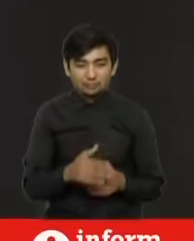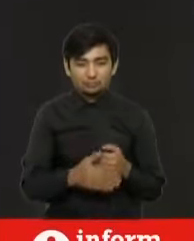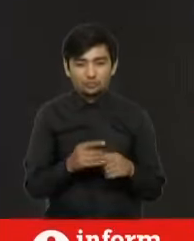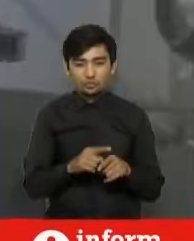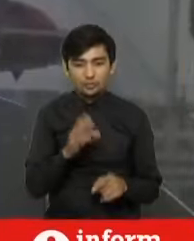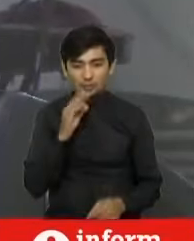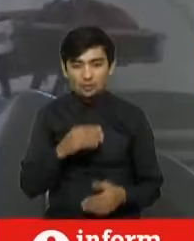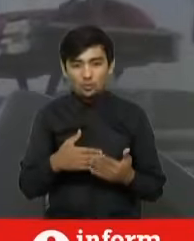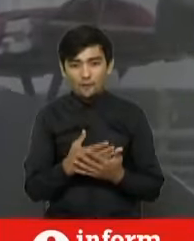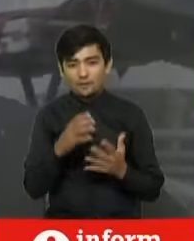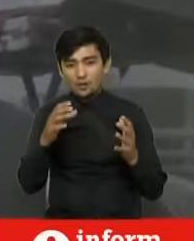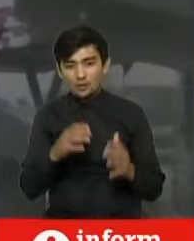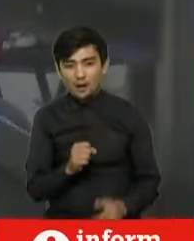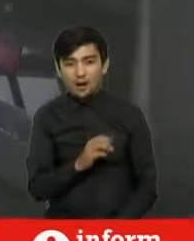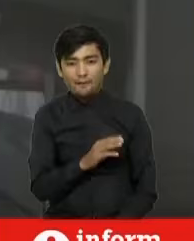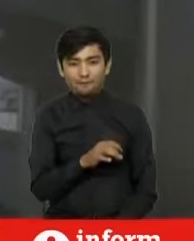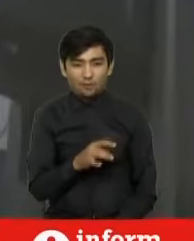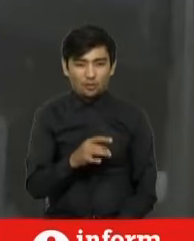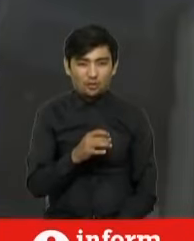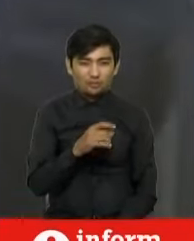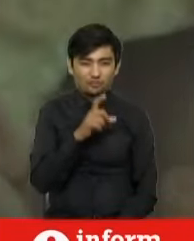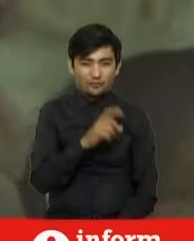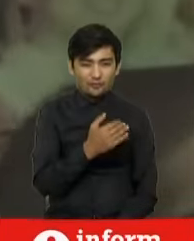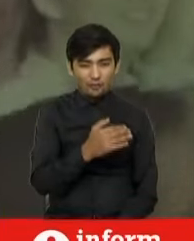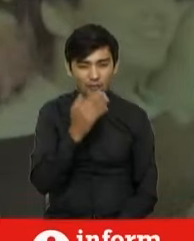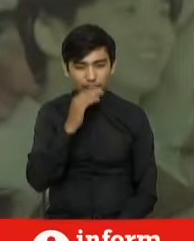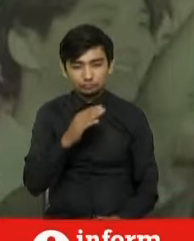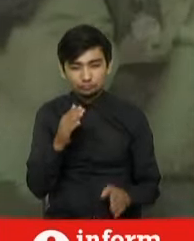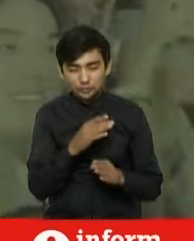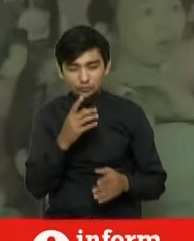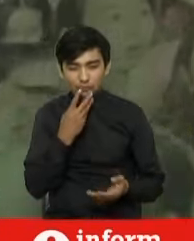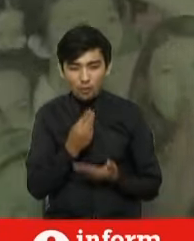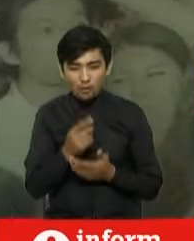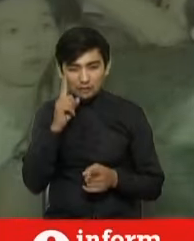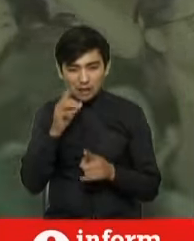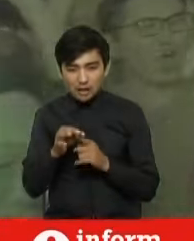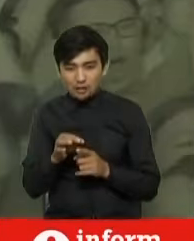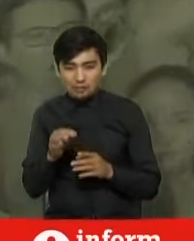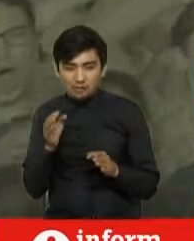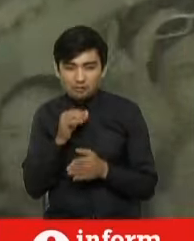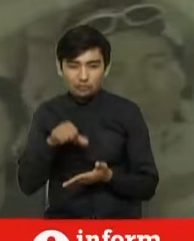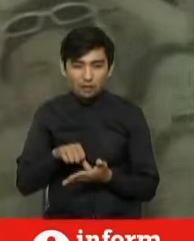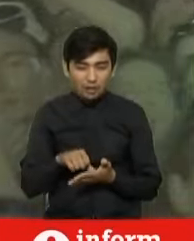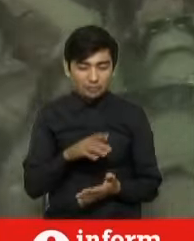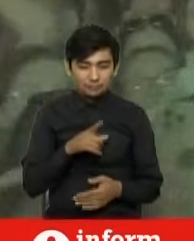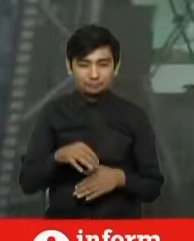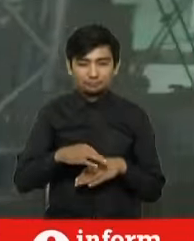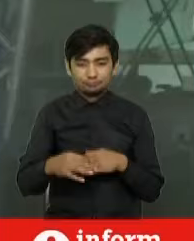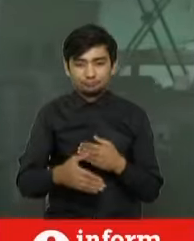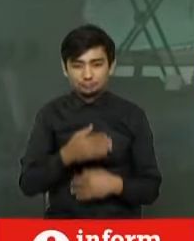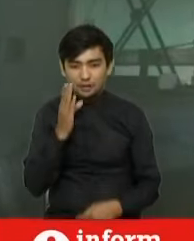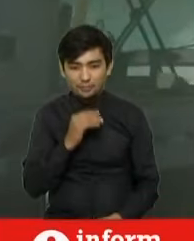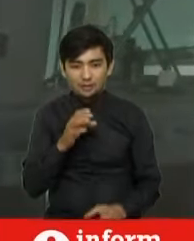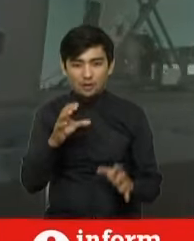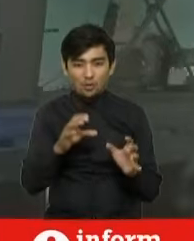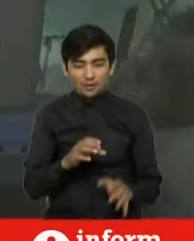заң жобасында автордың кез келген туындысын рұқсатсыз алып, өз мақсатына пайдаланатындарға жазаны күшейту қарастырылған. Заңсыз